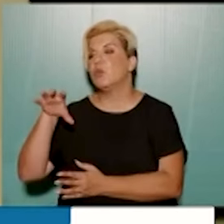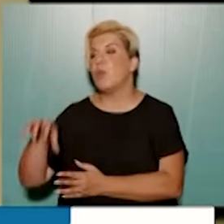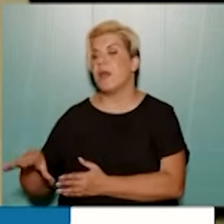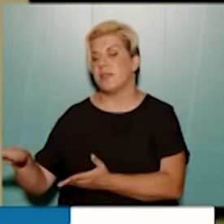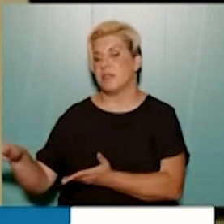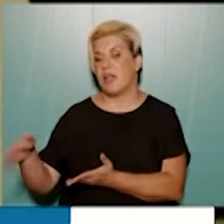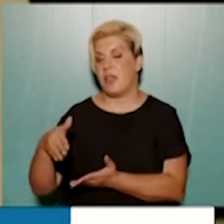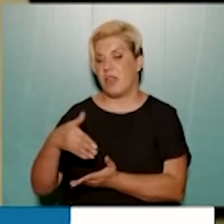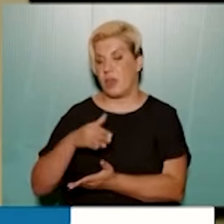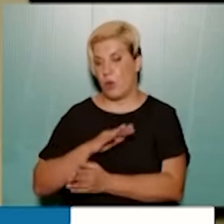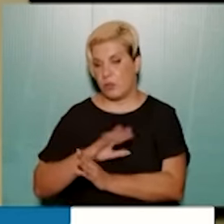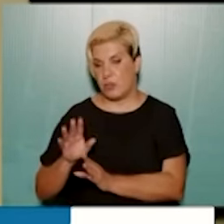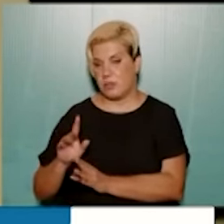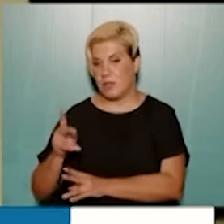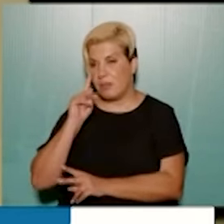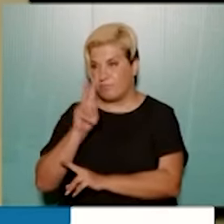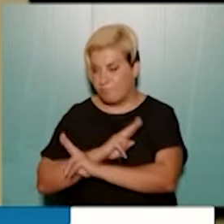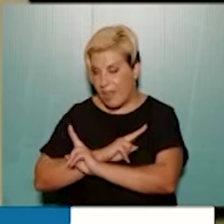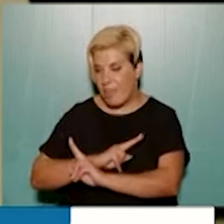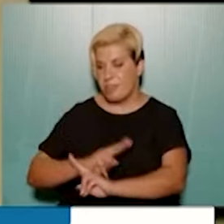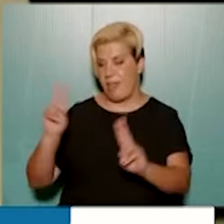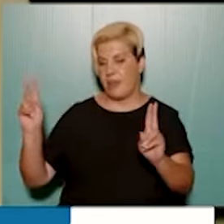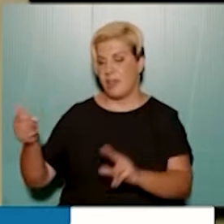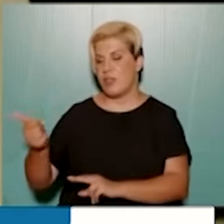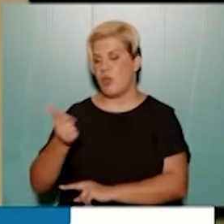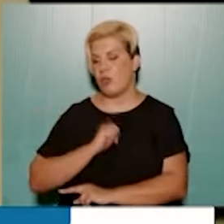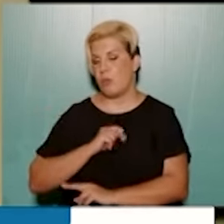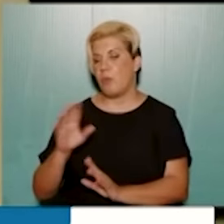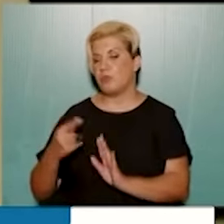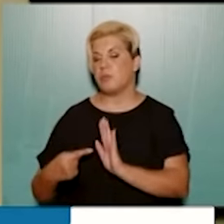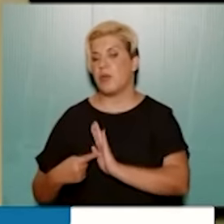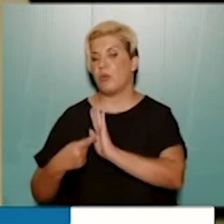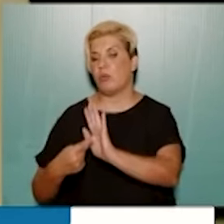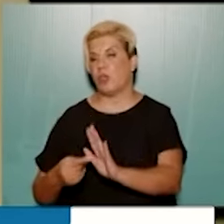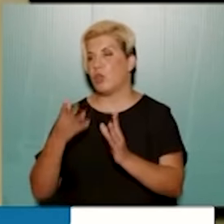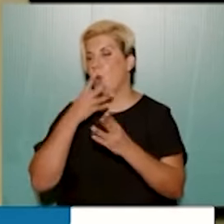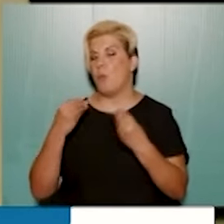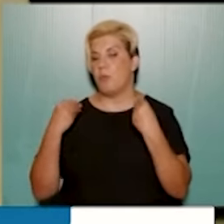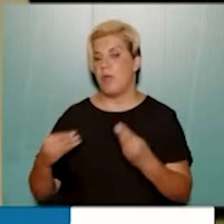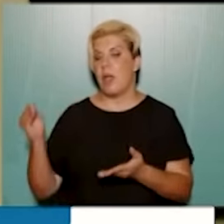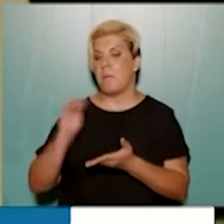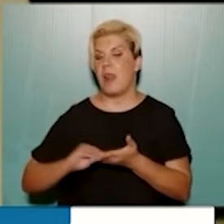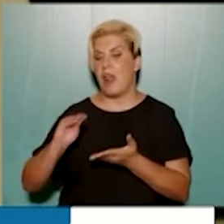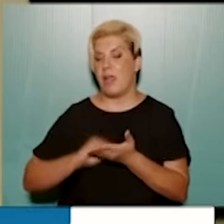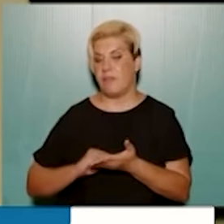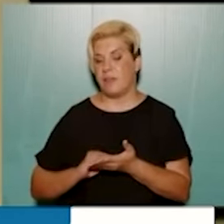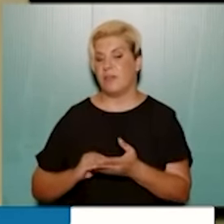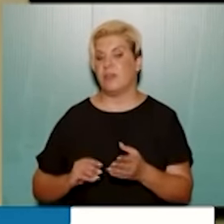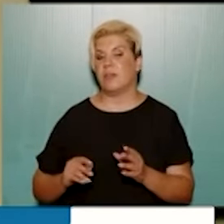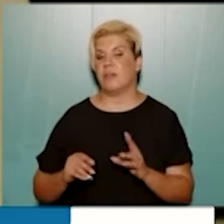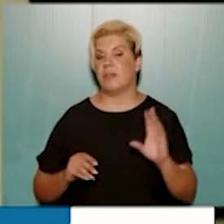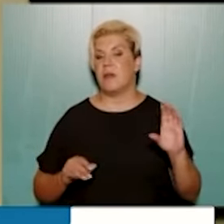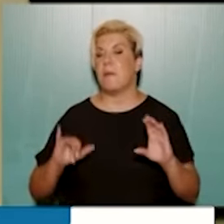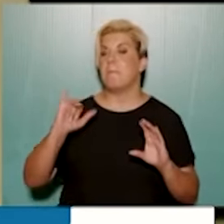καθαριότητας. Και μάλιστα καραμπινάτη ιδιωτικοποίηση, όπως και να το παρουσιάζετε εσείς, και μην επαναλαμβάνετε κάθε φορά για την αποκομιδή του μπλε